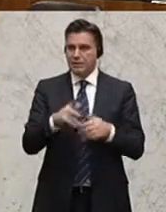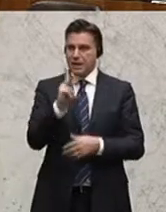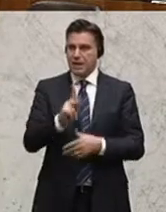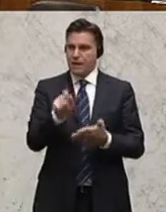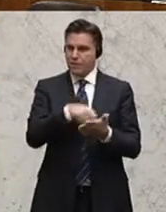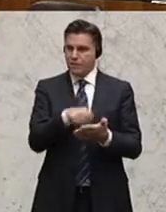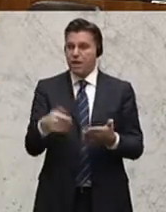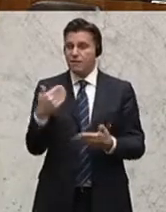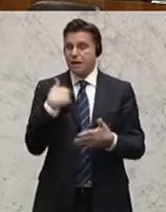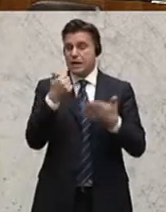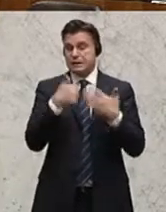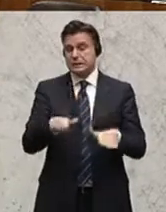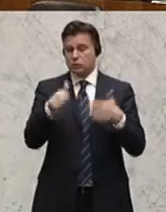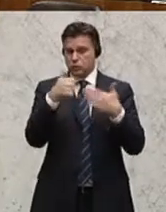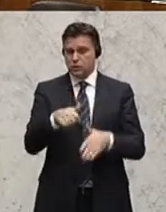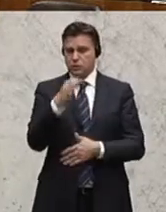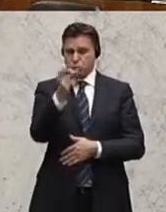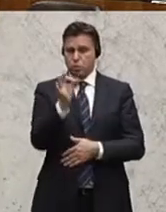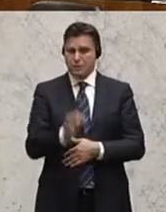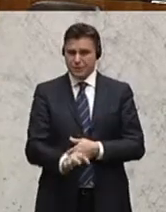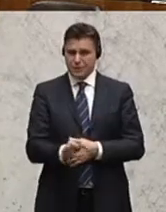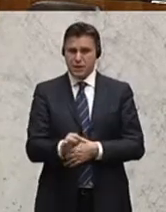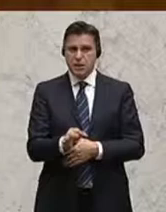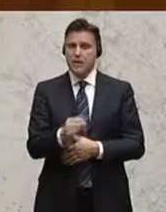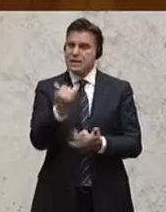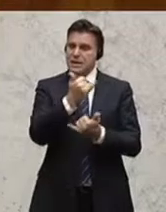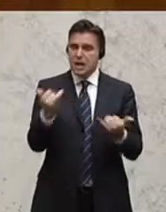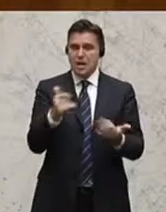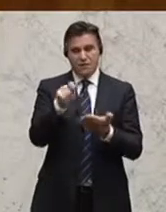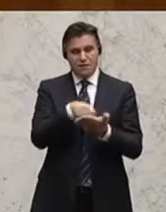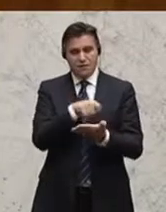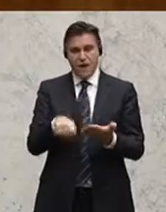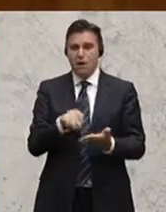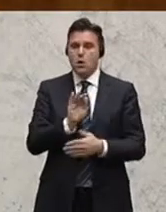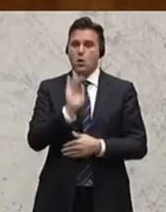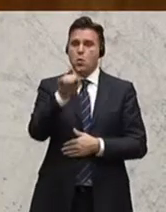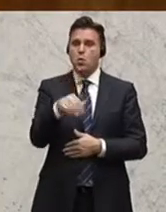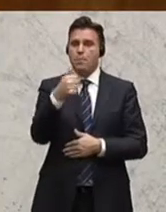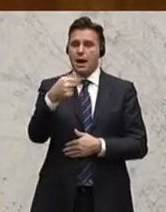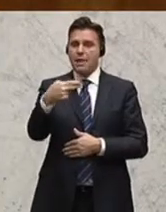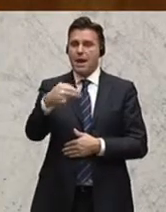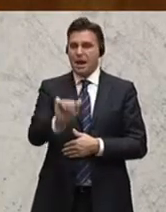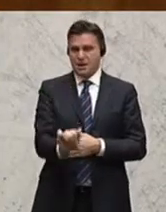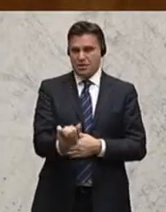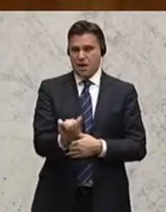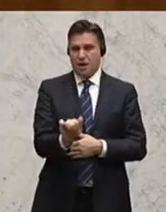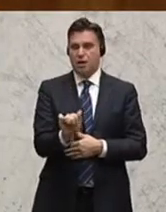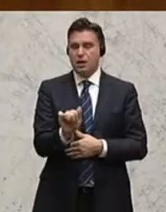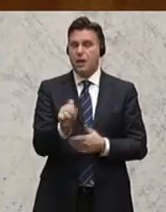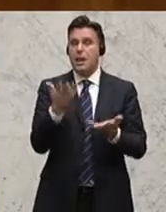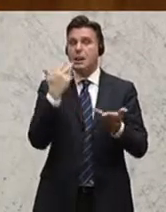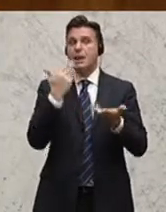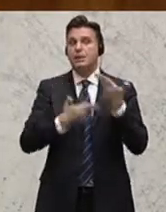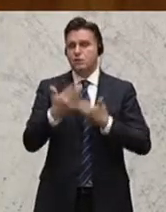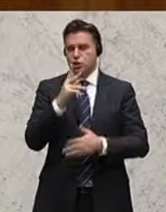Wahlbeteiligung von 66% gehabt und da darf jeder mitwählen, der mehr als einen Hektar hat. Sensationell.